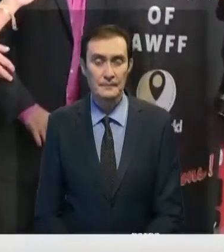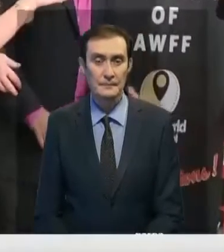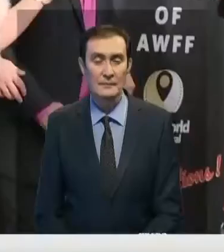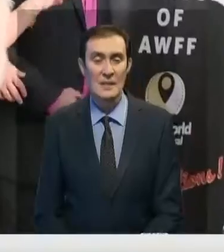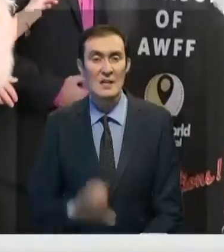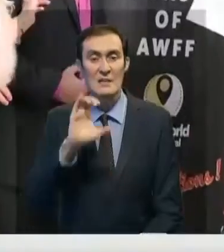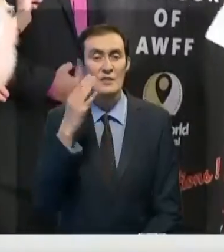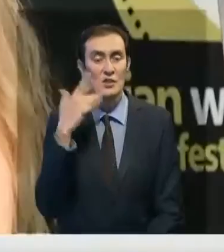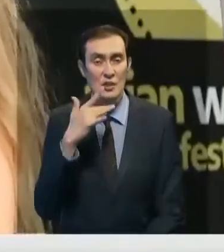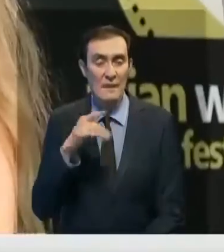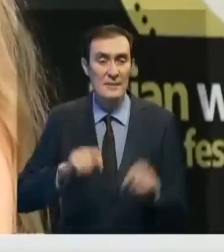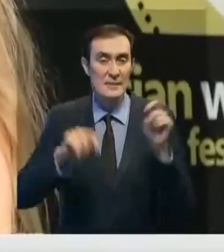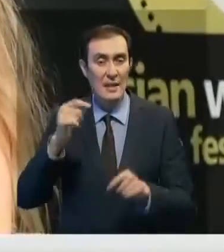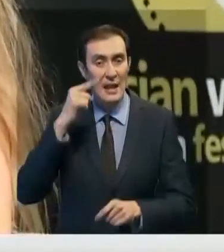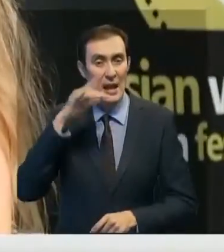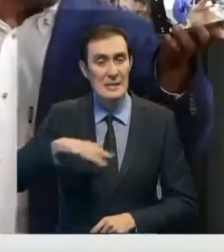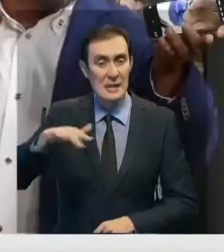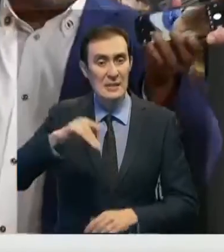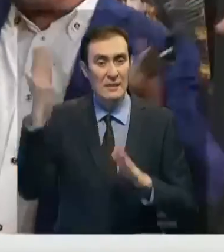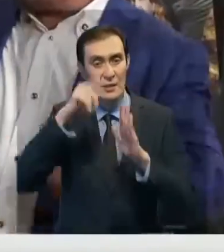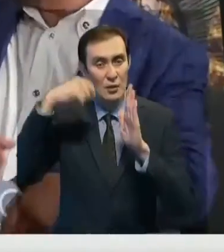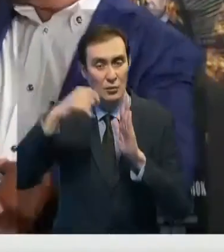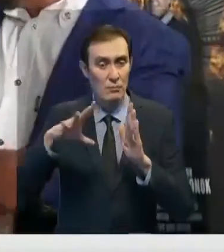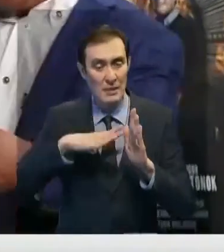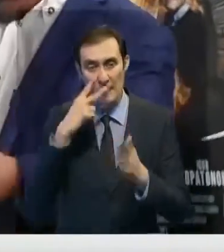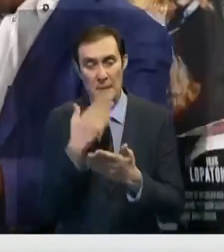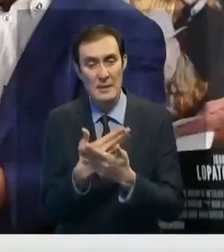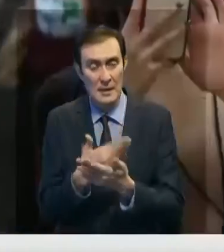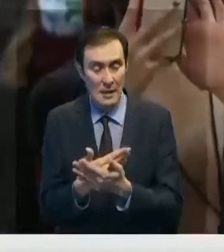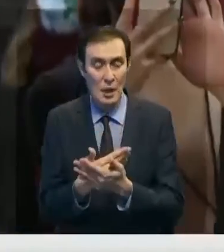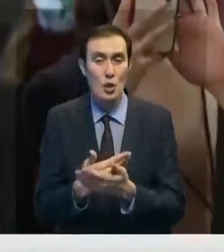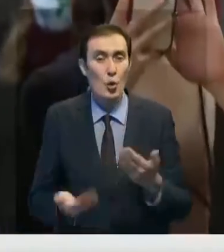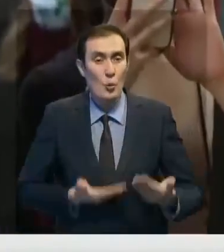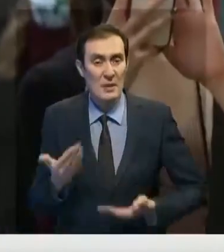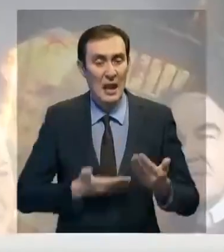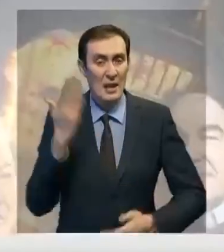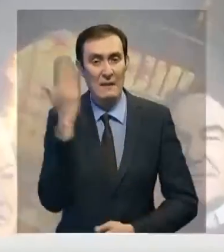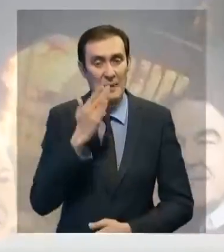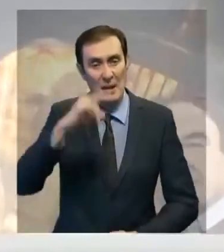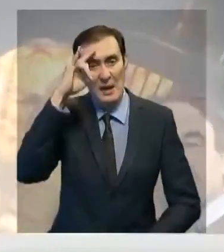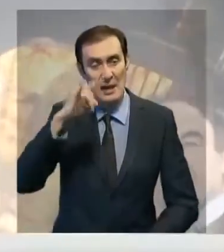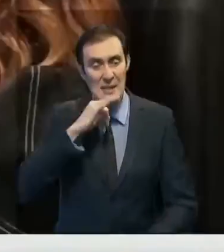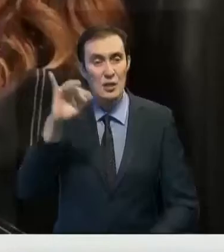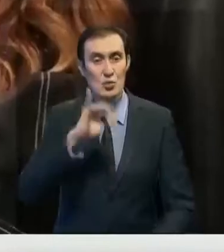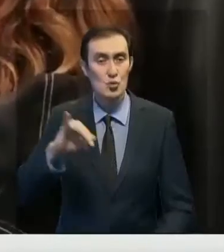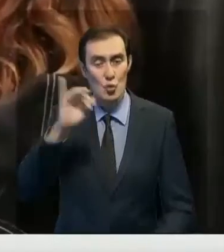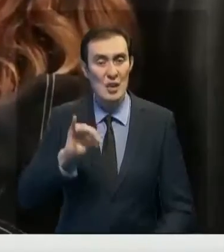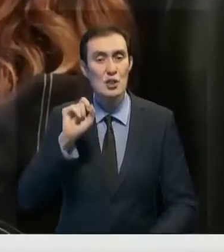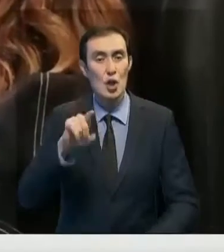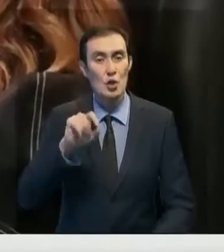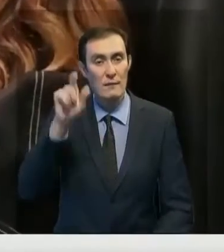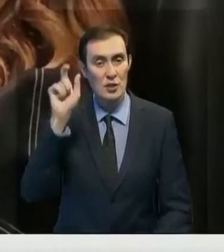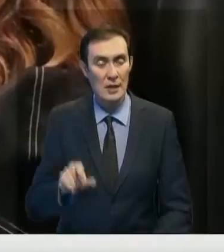В США в рамках фестиваля азиатского кино прошла североамериканская премьера документального фильма «Казах. История золотого